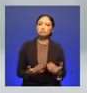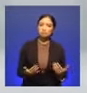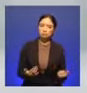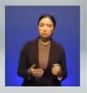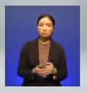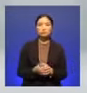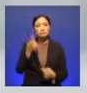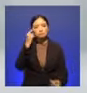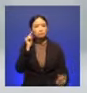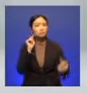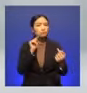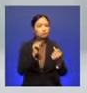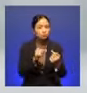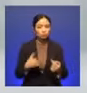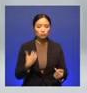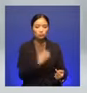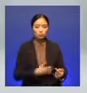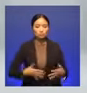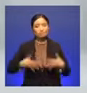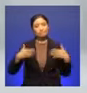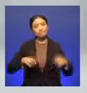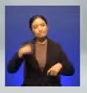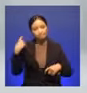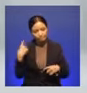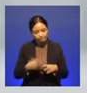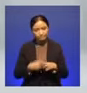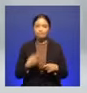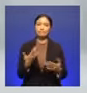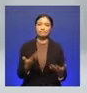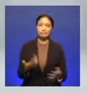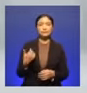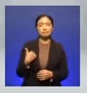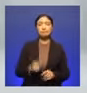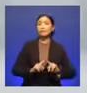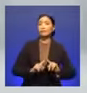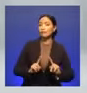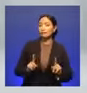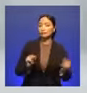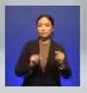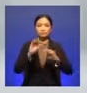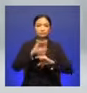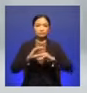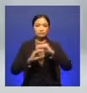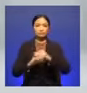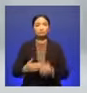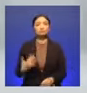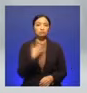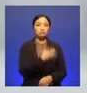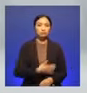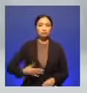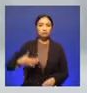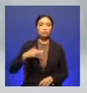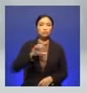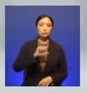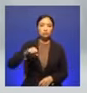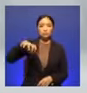ารถเข้าถึงการมีสุขภาวะที่ดีนั้นเป็นเรื่องไม่ง่ายเลย แต่ในโครงการทั้งของสำนัก7แล้วก็ของ